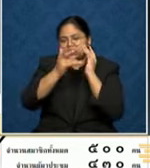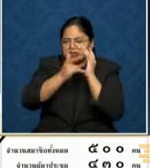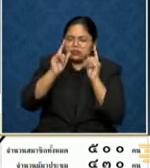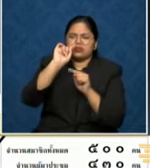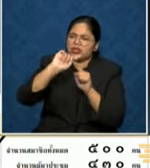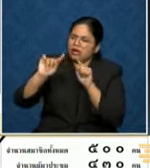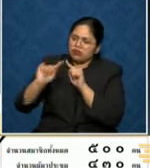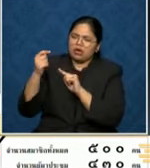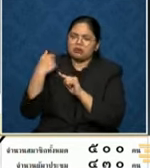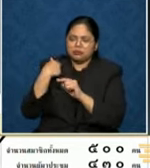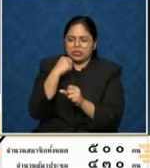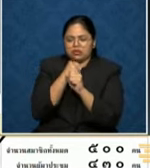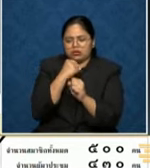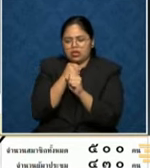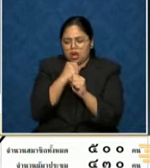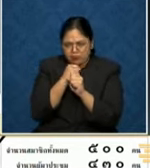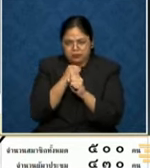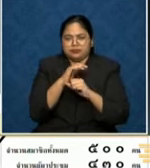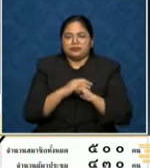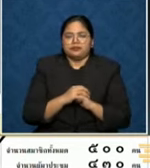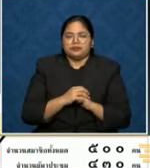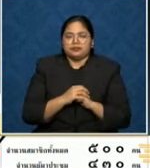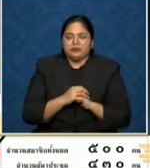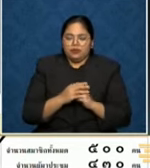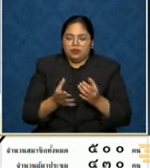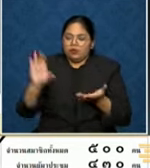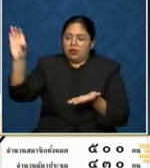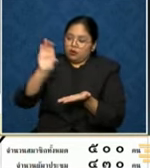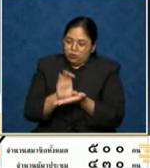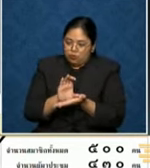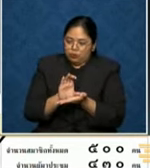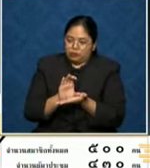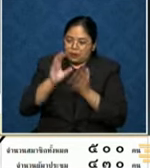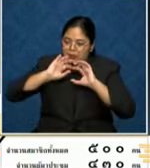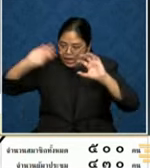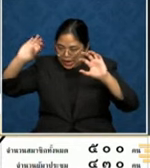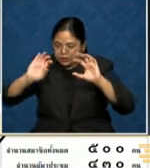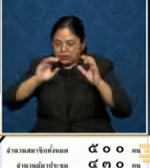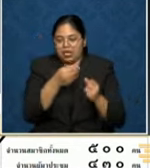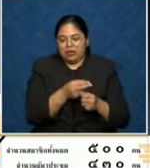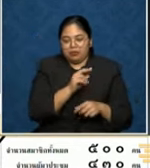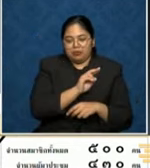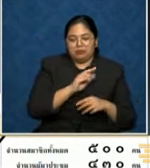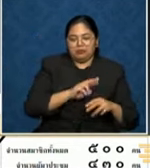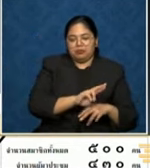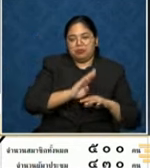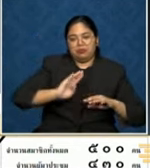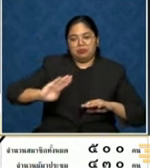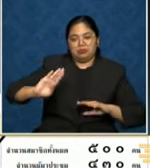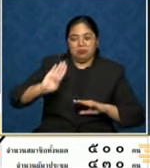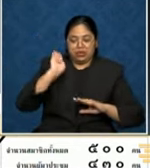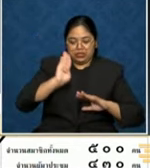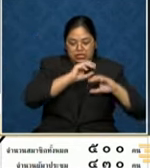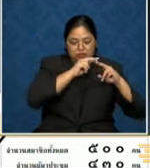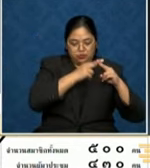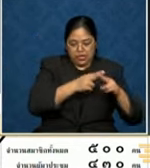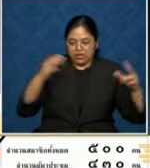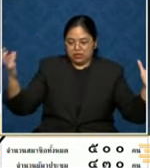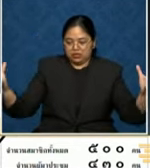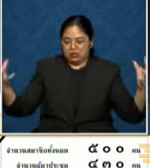โดยจะทำแมทชิ่งฟันเป็นการลงทุนร่วมกันระหว่างรัฐบาลและเอกชนเพื่อลงทุนพัฒนาสตาร์ทอัพที่มีศักยภ